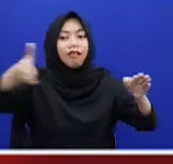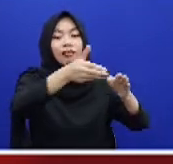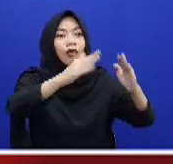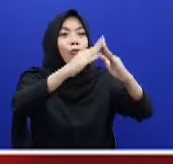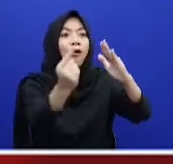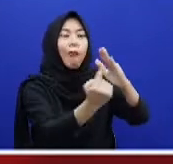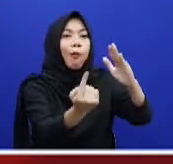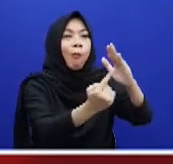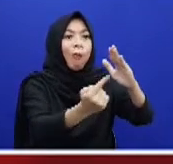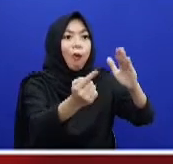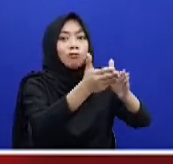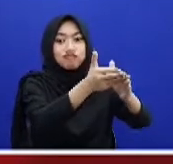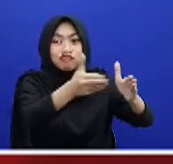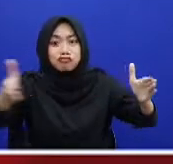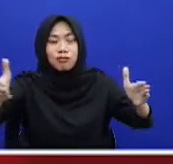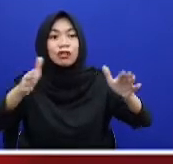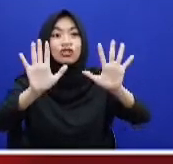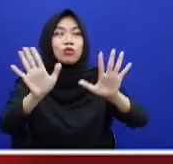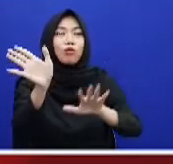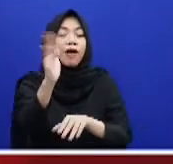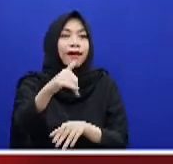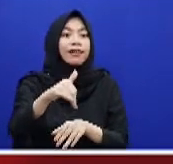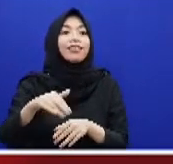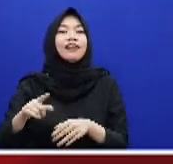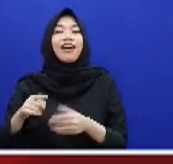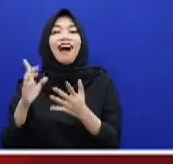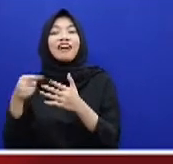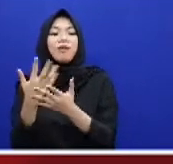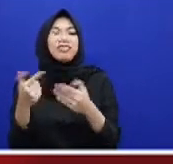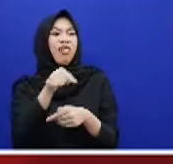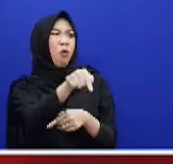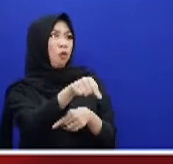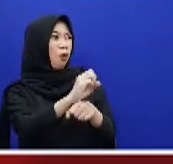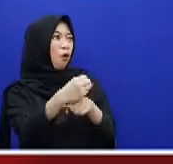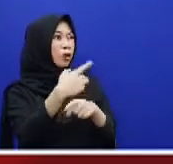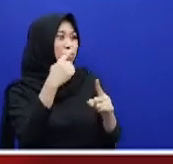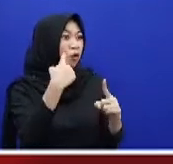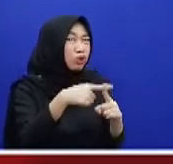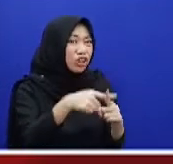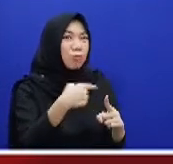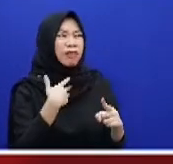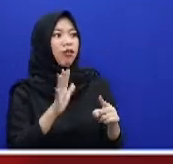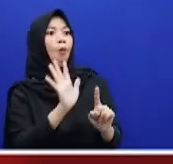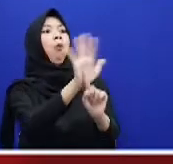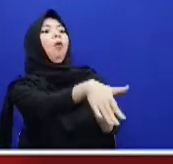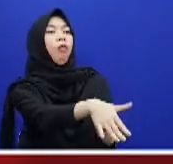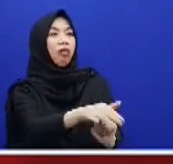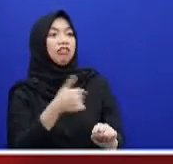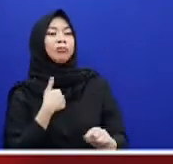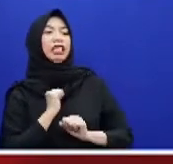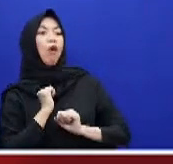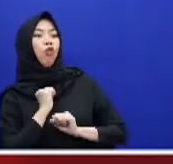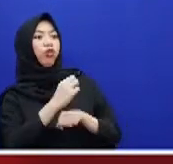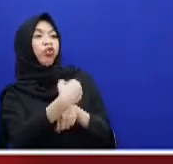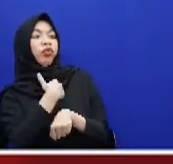yang terjadi dilapangan Hai ada yang dikucilkan lo mereka mau keluar cari makan aja dikucilkan sama tetangga gitu jadi